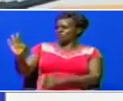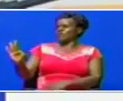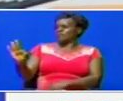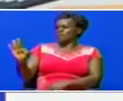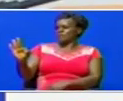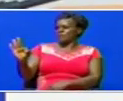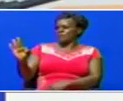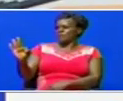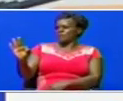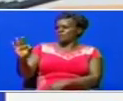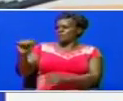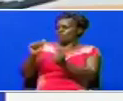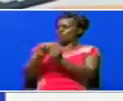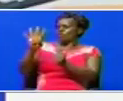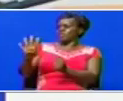16,003, that's